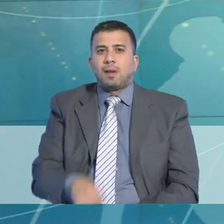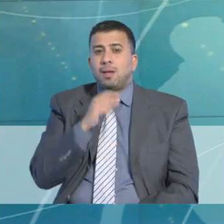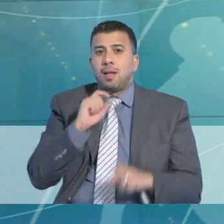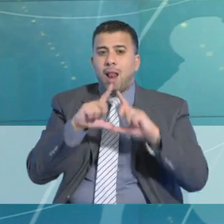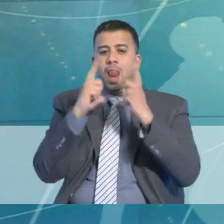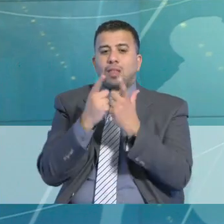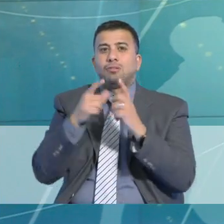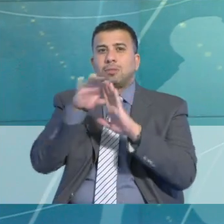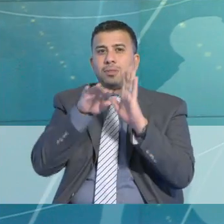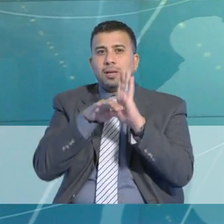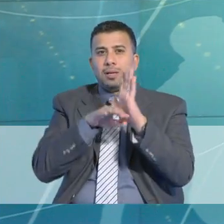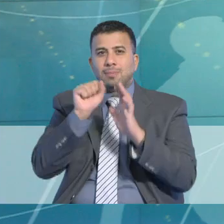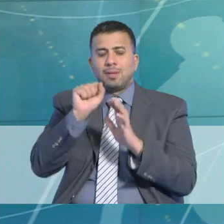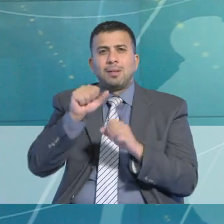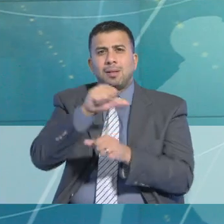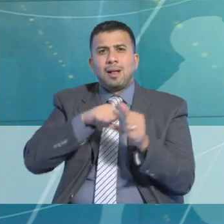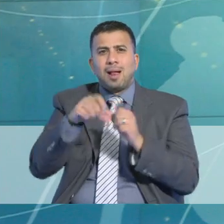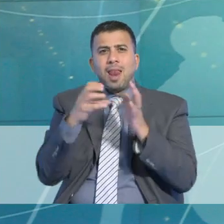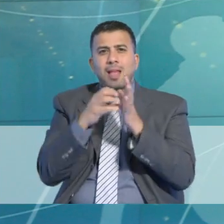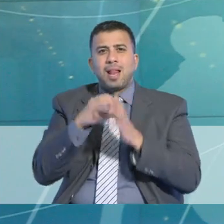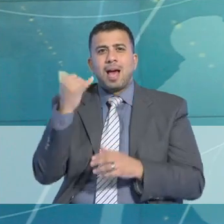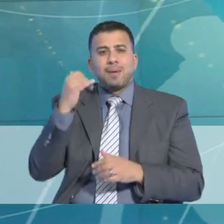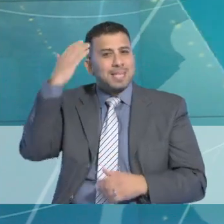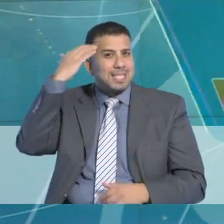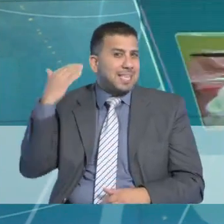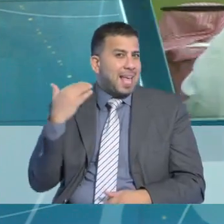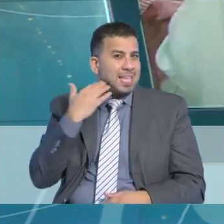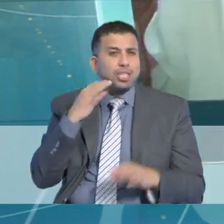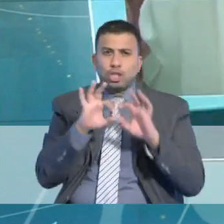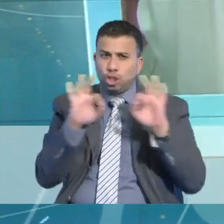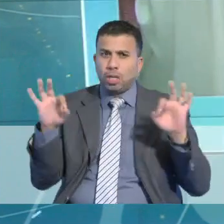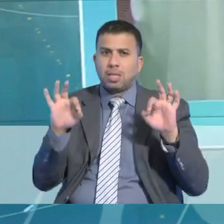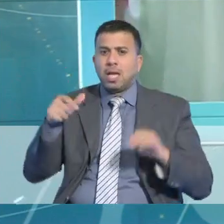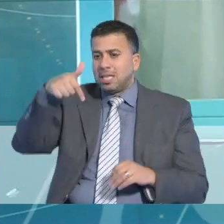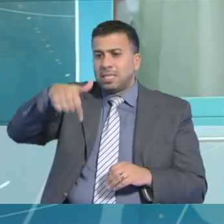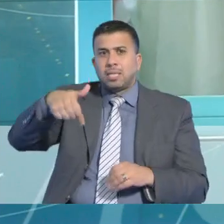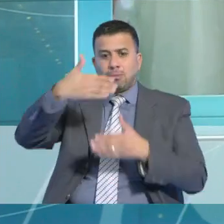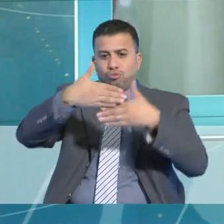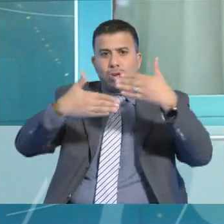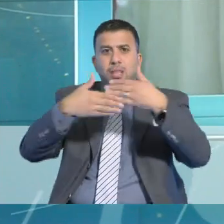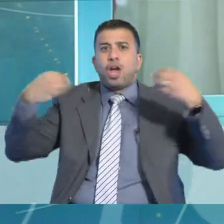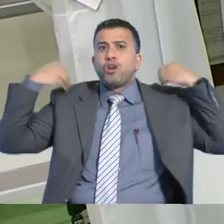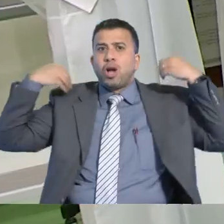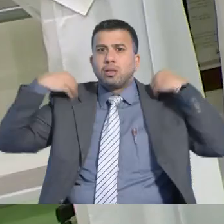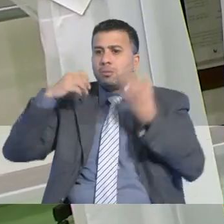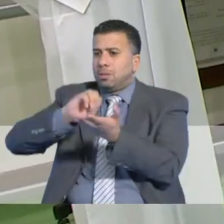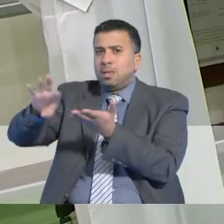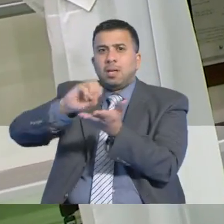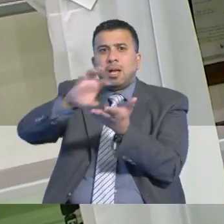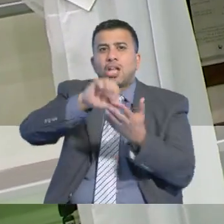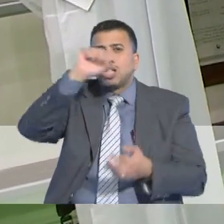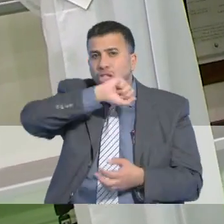كشفت اللجنة المنظمة العليا لدورة الألعاب الأندية العربية للسيدات عن جاهزية 6 منشآت رياضية موزعة على